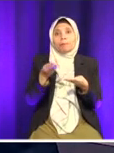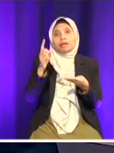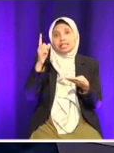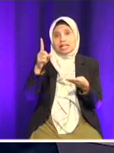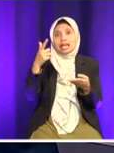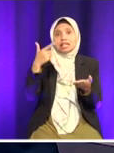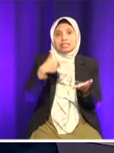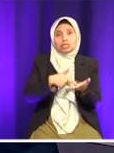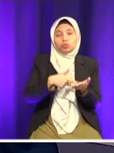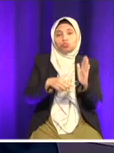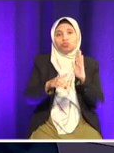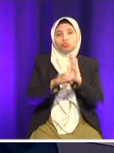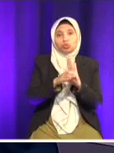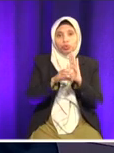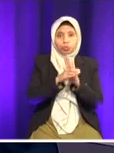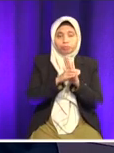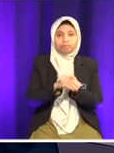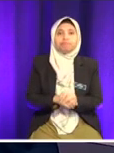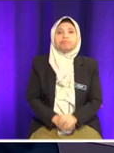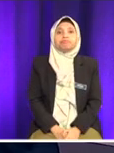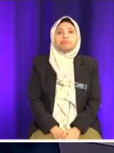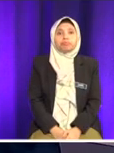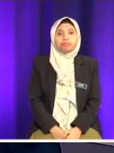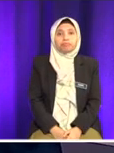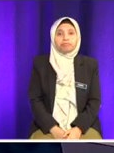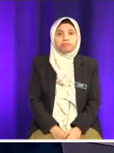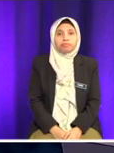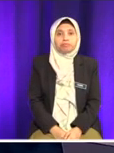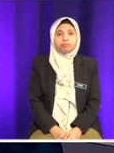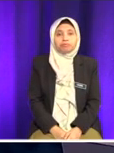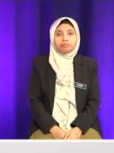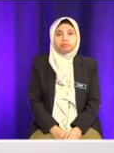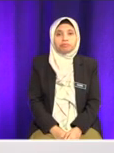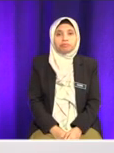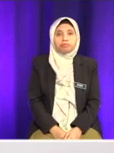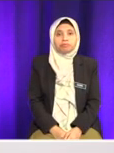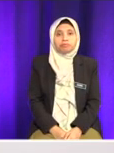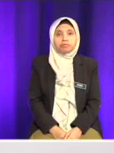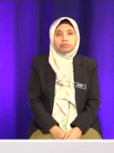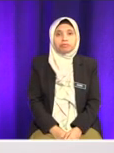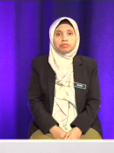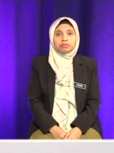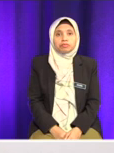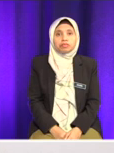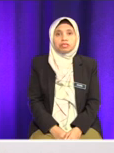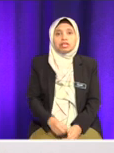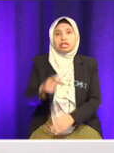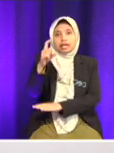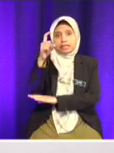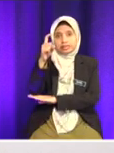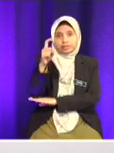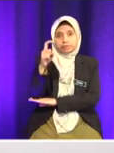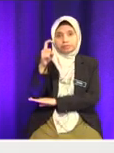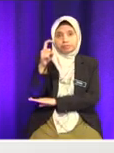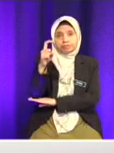bragati saya bagi satu lagi contoh Oke contoh saya bagi xx